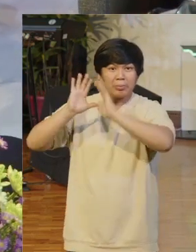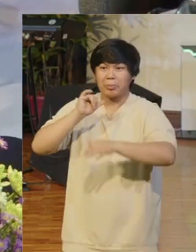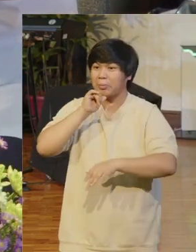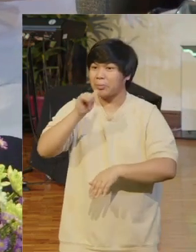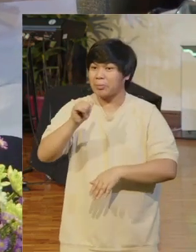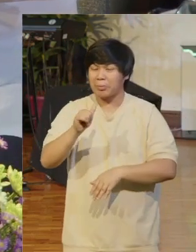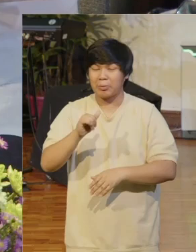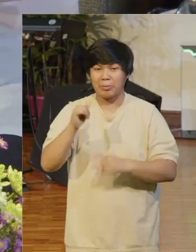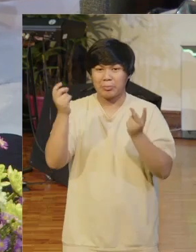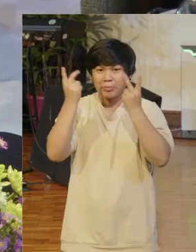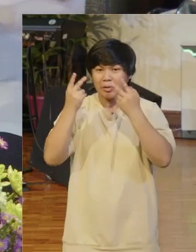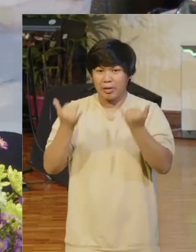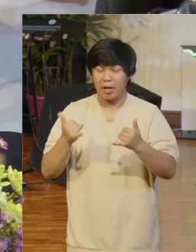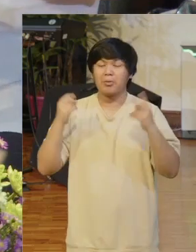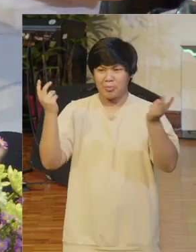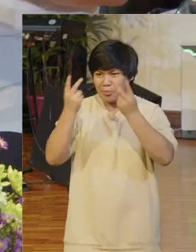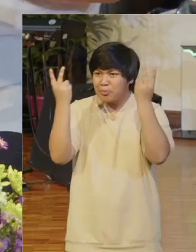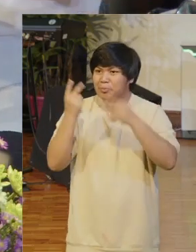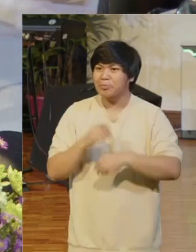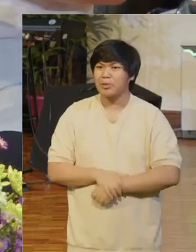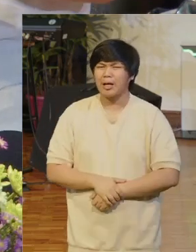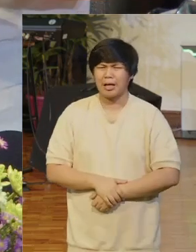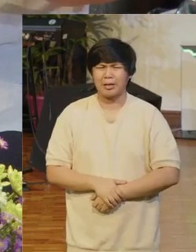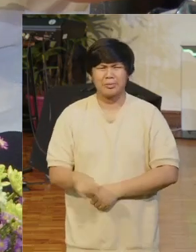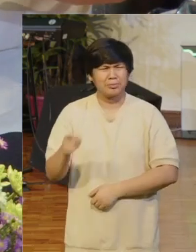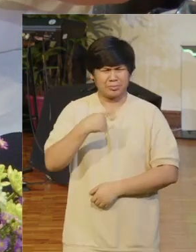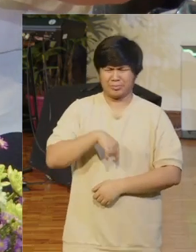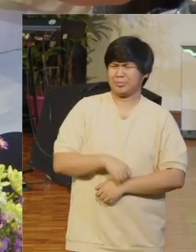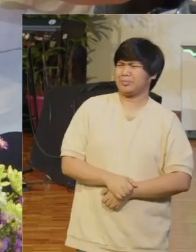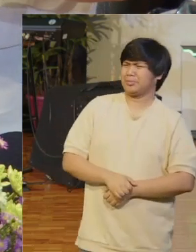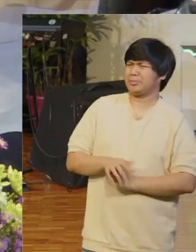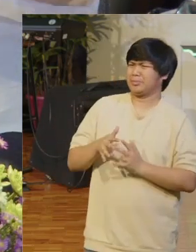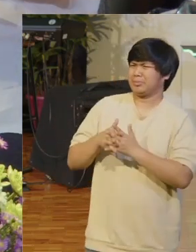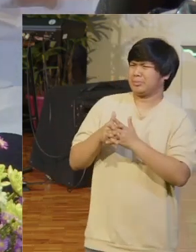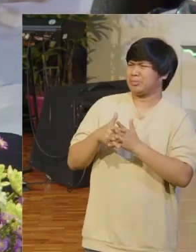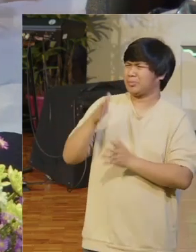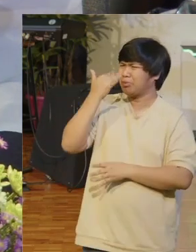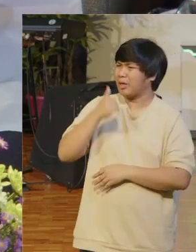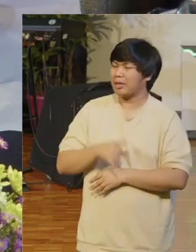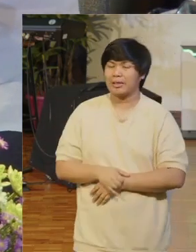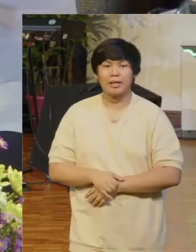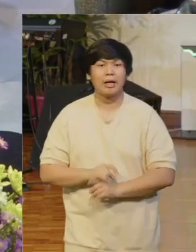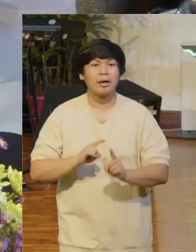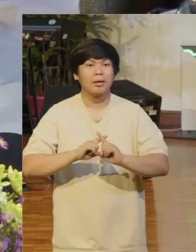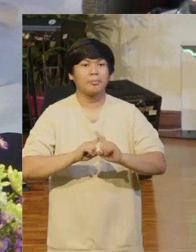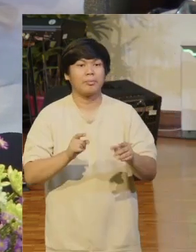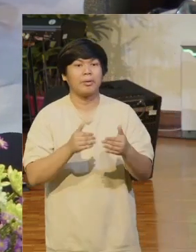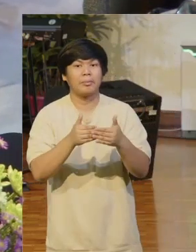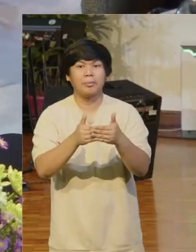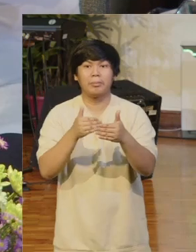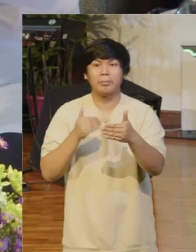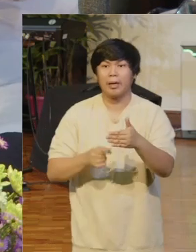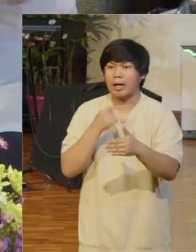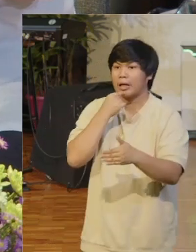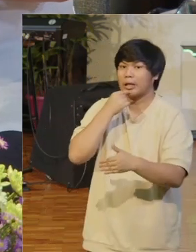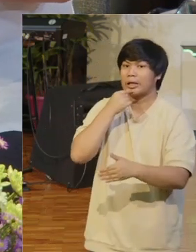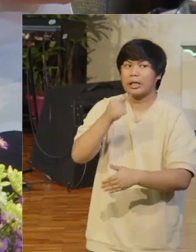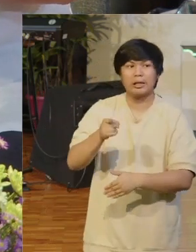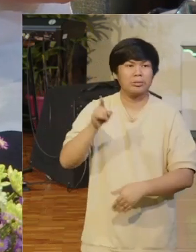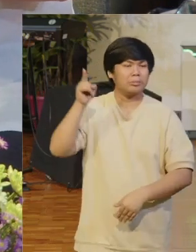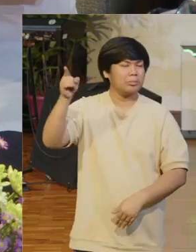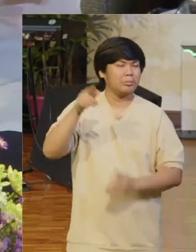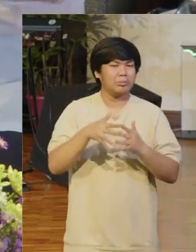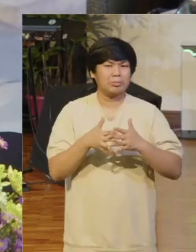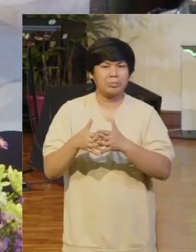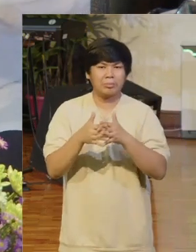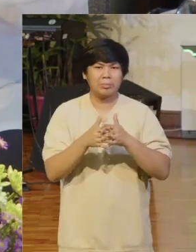naman nila, no? Parang ano ba 'yan mga Amerikano? Teka muna, bago kayo manumbat at